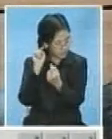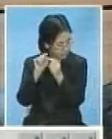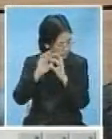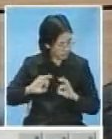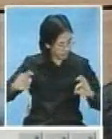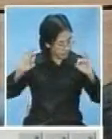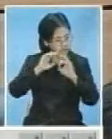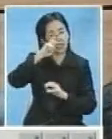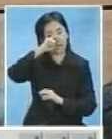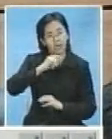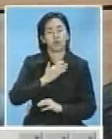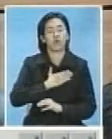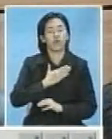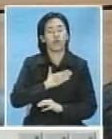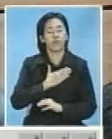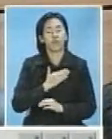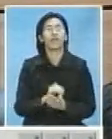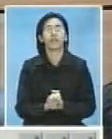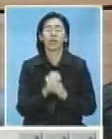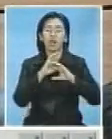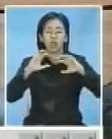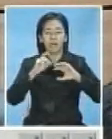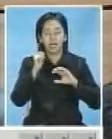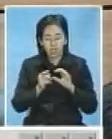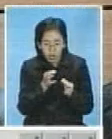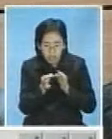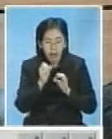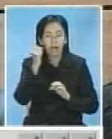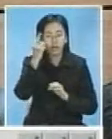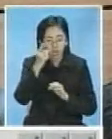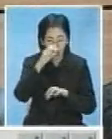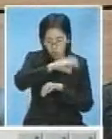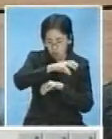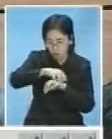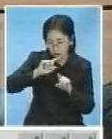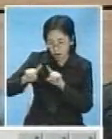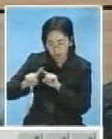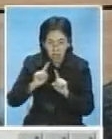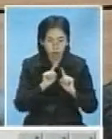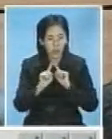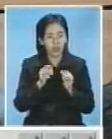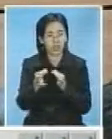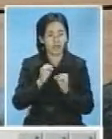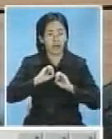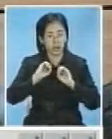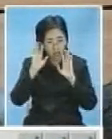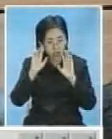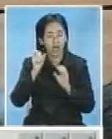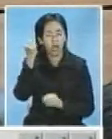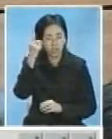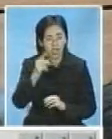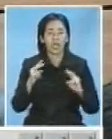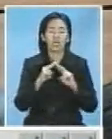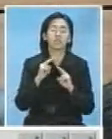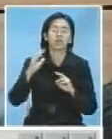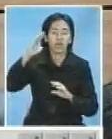ป็นเรื่องใหญ่นะคะเพราะฉะนั้นรัฐเนี่ยต้องทำความเข้าใจกับทุกหน่วยงานไม่ว่าจะเป็นกระทรวงมหาดไทยกระทรวงกลาโหมกระ